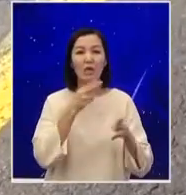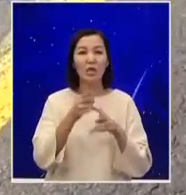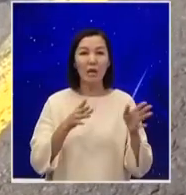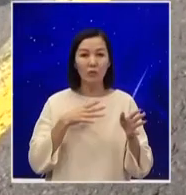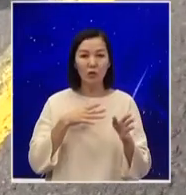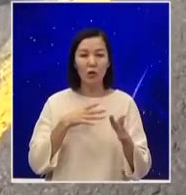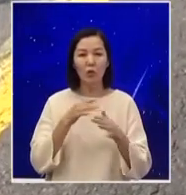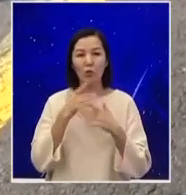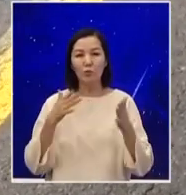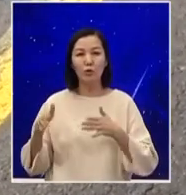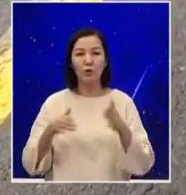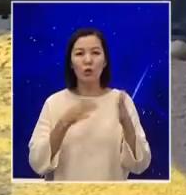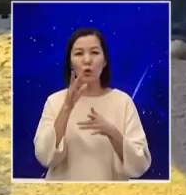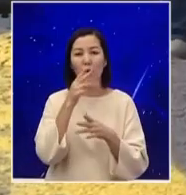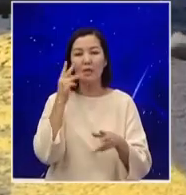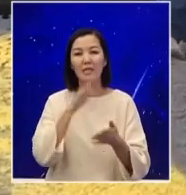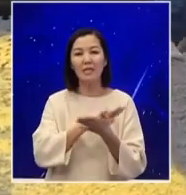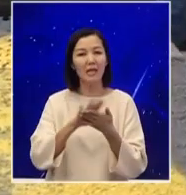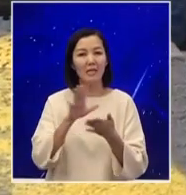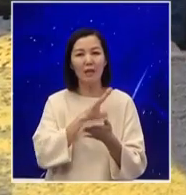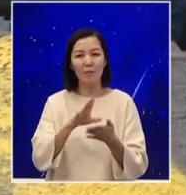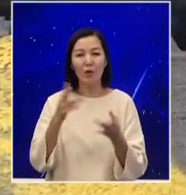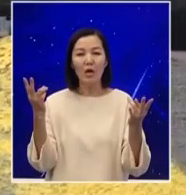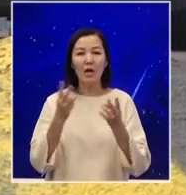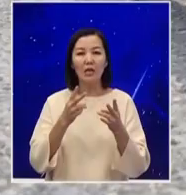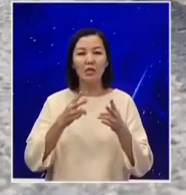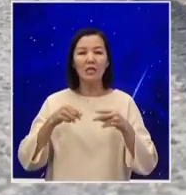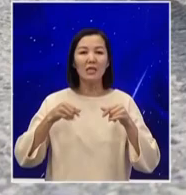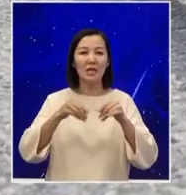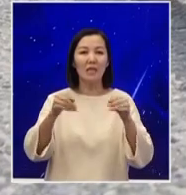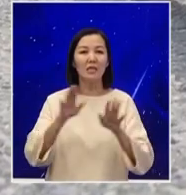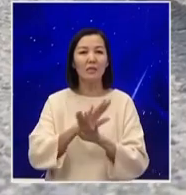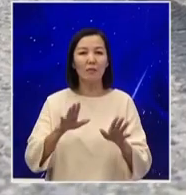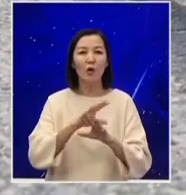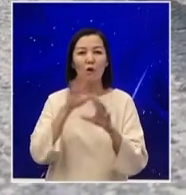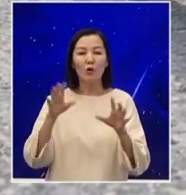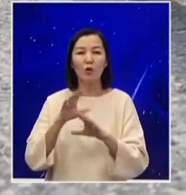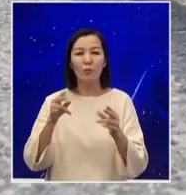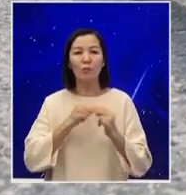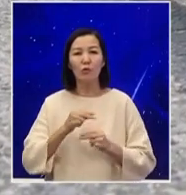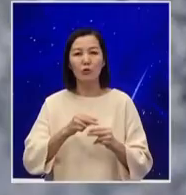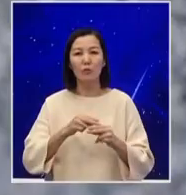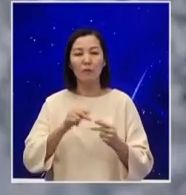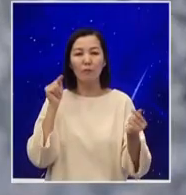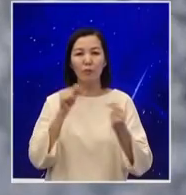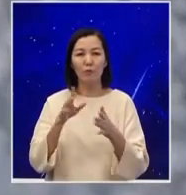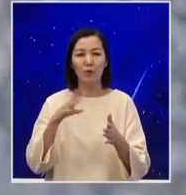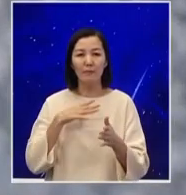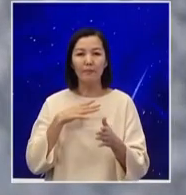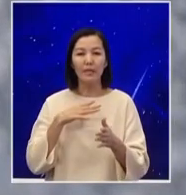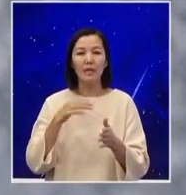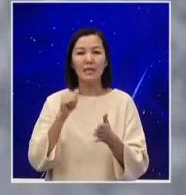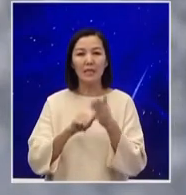түскен, дені жолдардың уақытылы тазаланбауы, қажетті заттардың себілмеуі, күтіп-баптау жұмыстарына наразылық